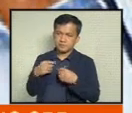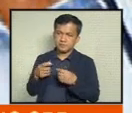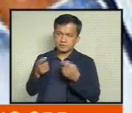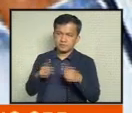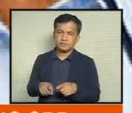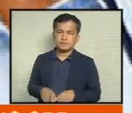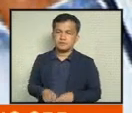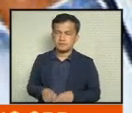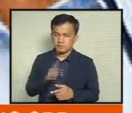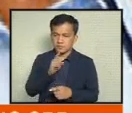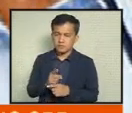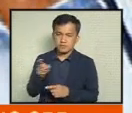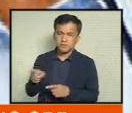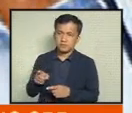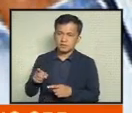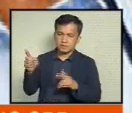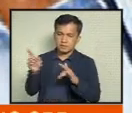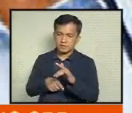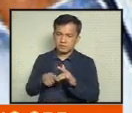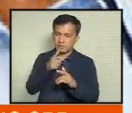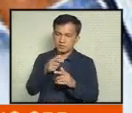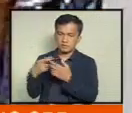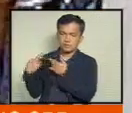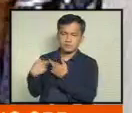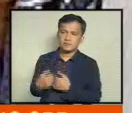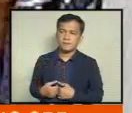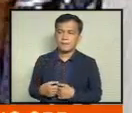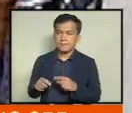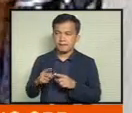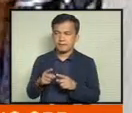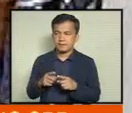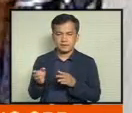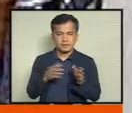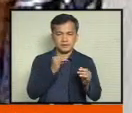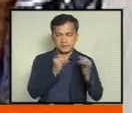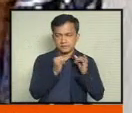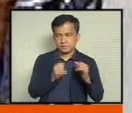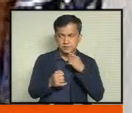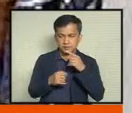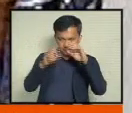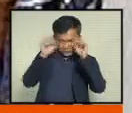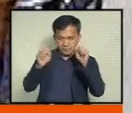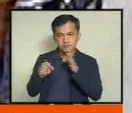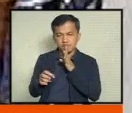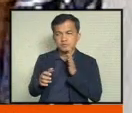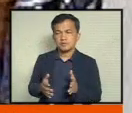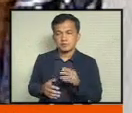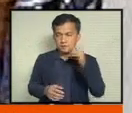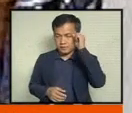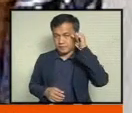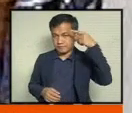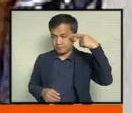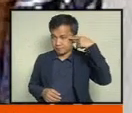pangyayari. Siniguro rin niyang mapaparusahan ang mga nasa likod nito. Pero sa isang panayam, sinabi ni Presidential Spokesman Salvador